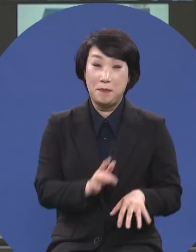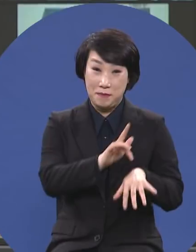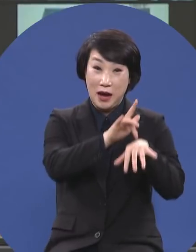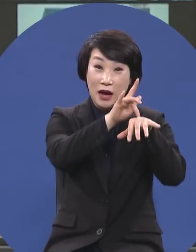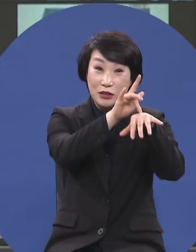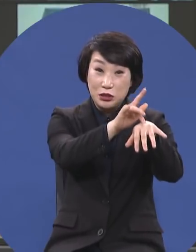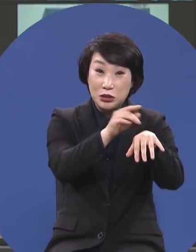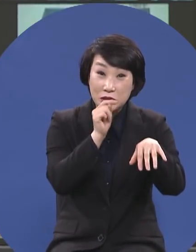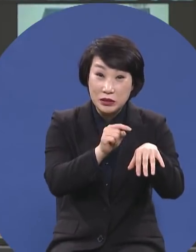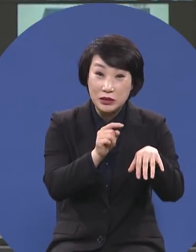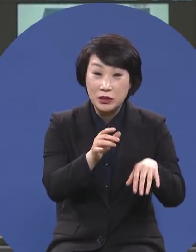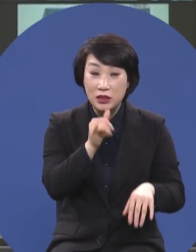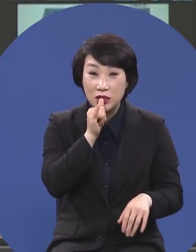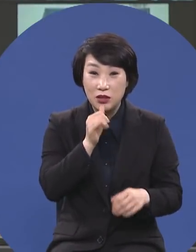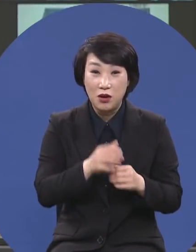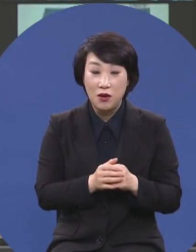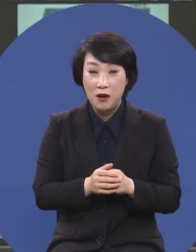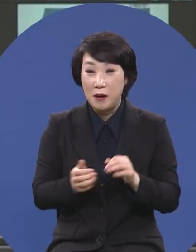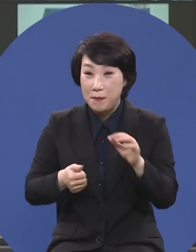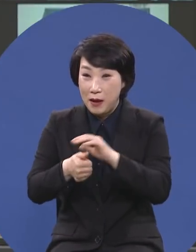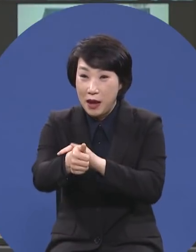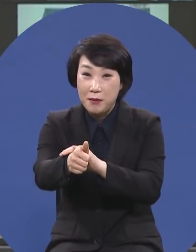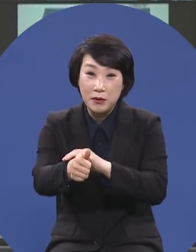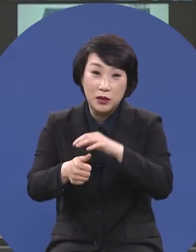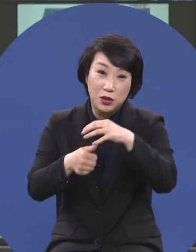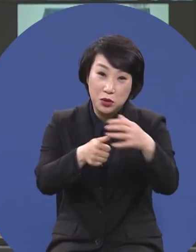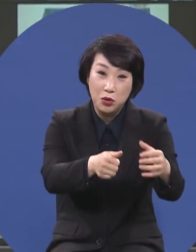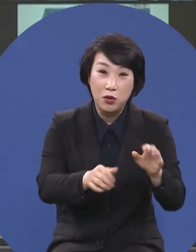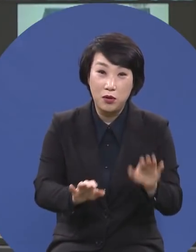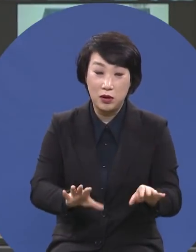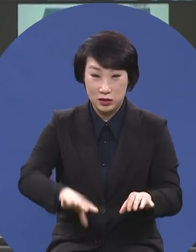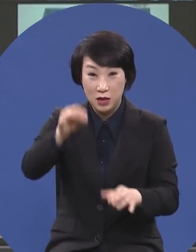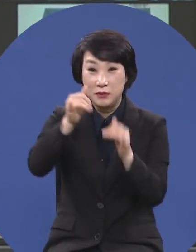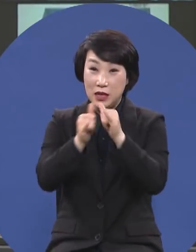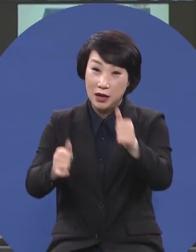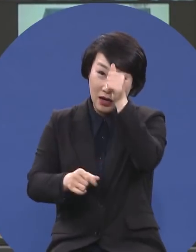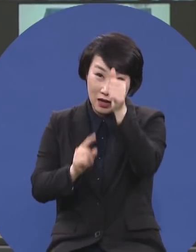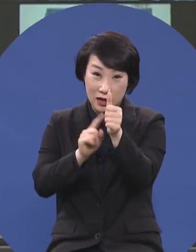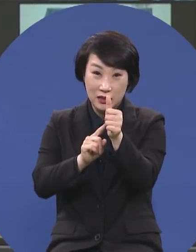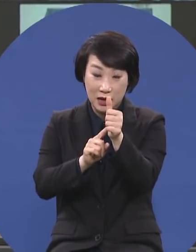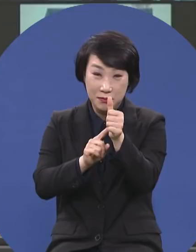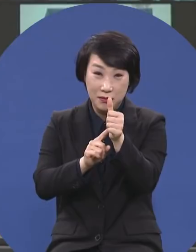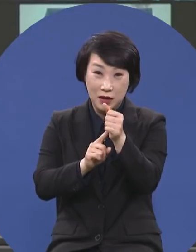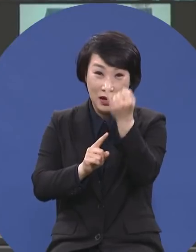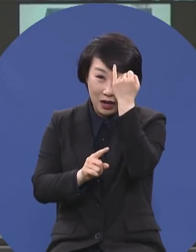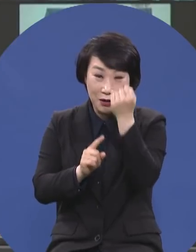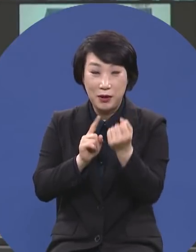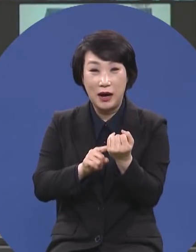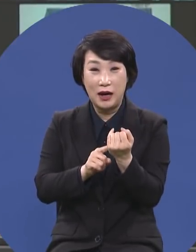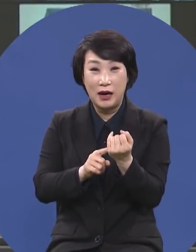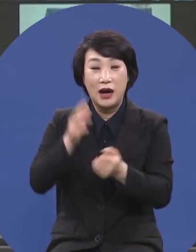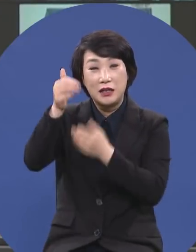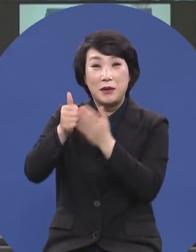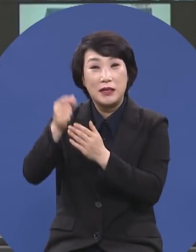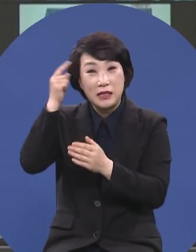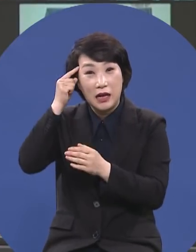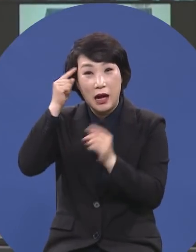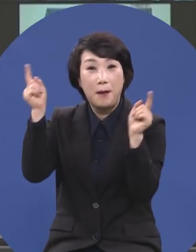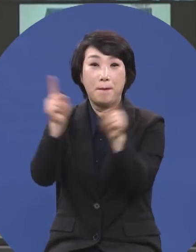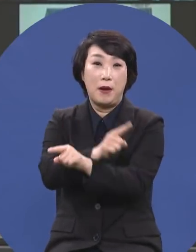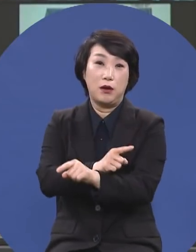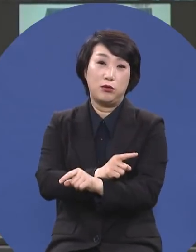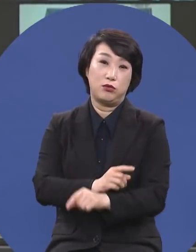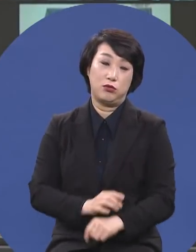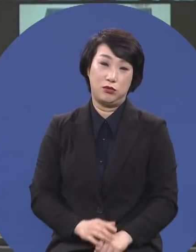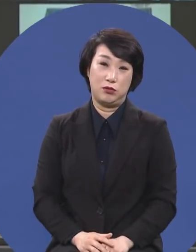마귀는 뱀을 이용해서 첫사람의 아담의 하나님의 생각을 바꿉니다.